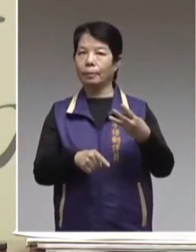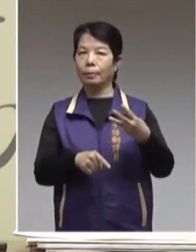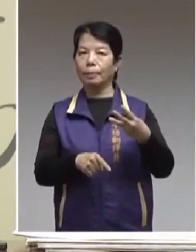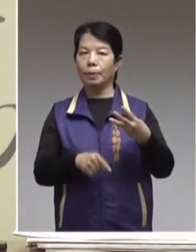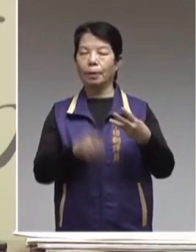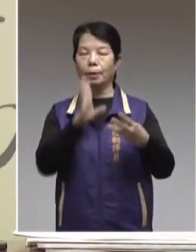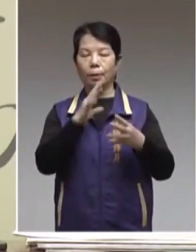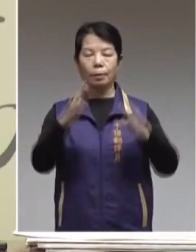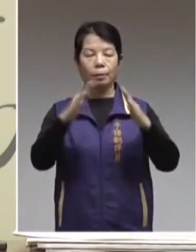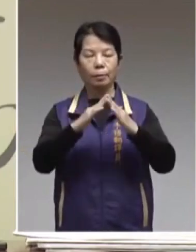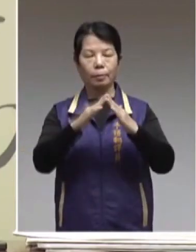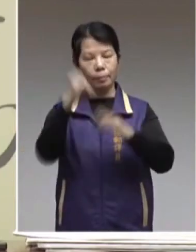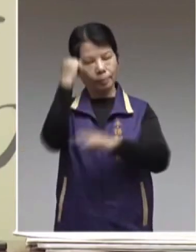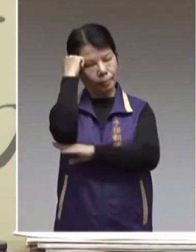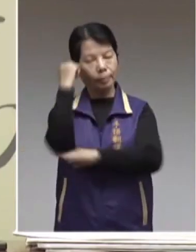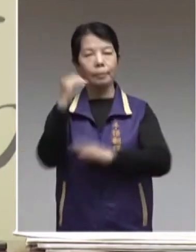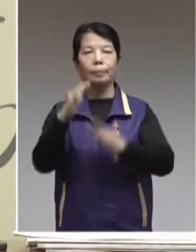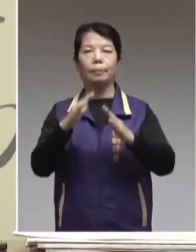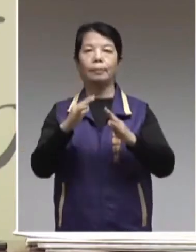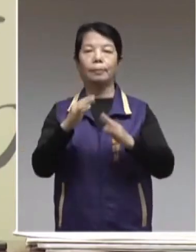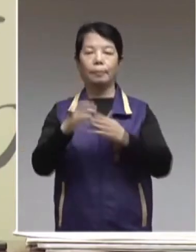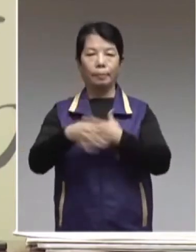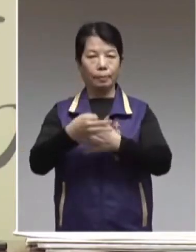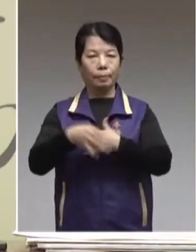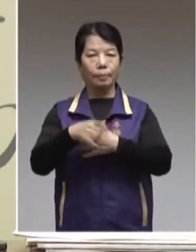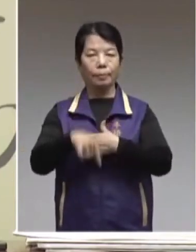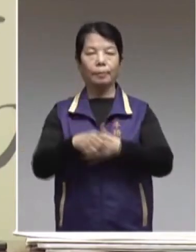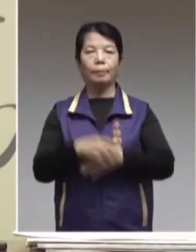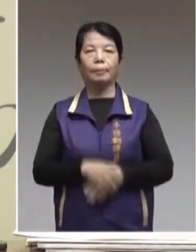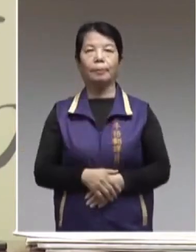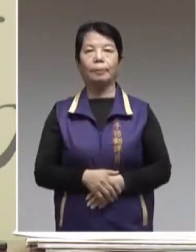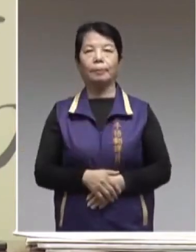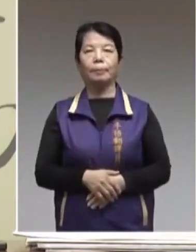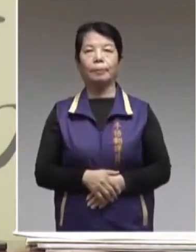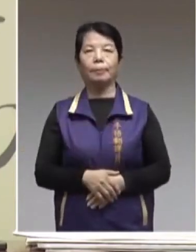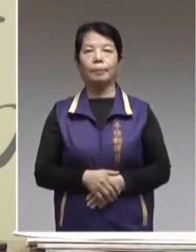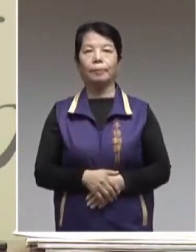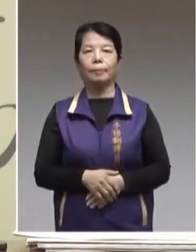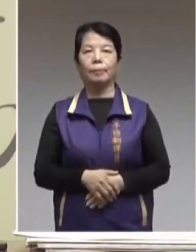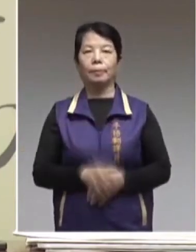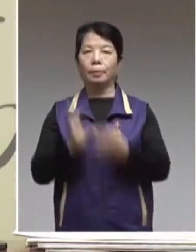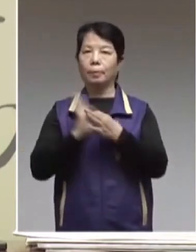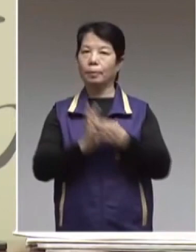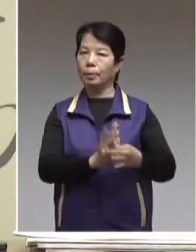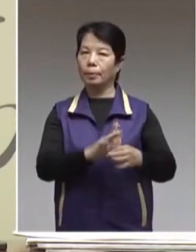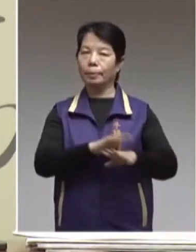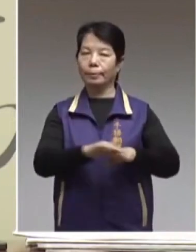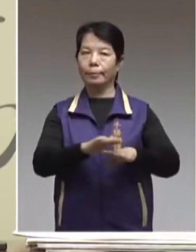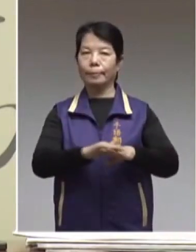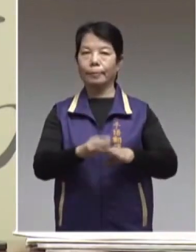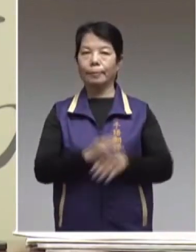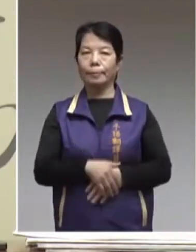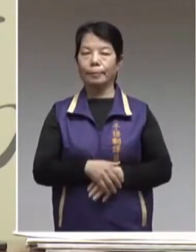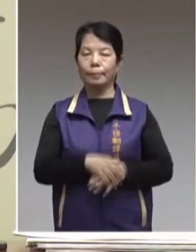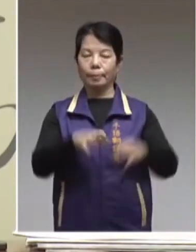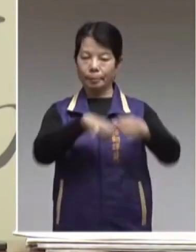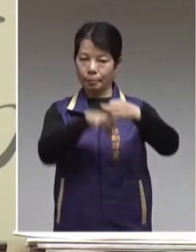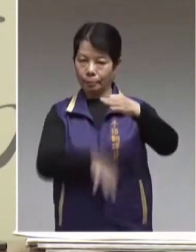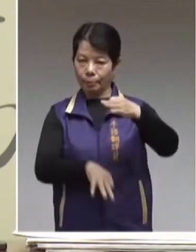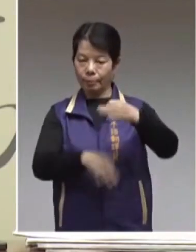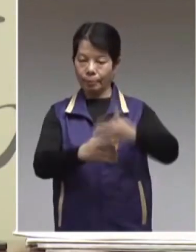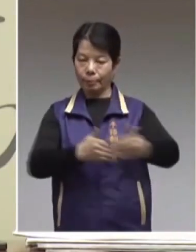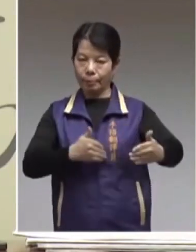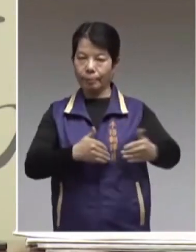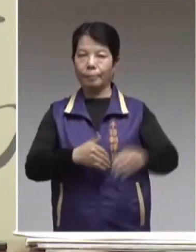同住家人，好，那我们后续会再进行框列隔离，因为他的